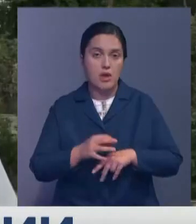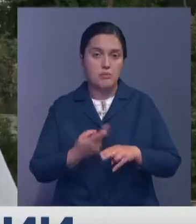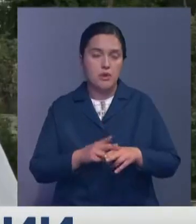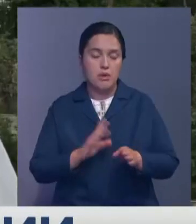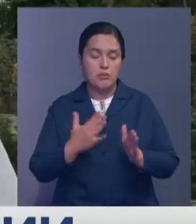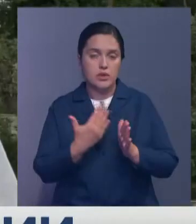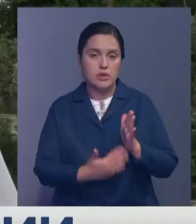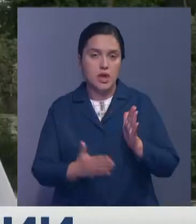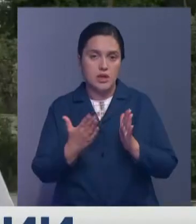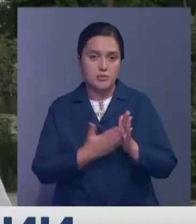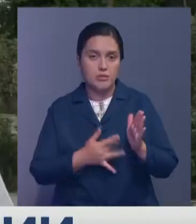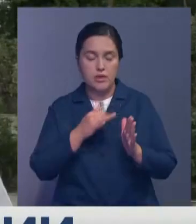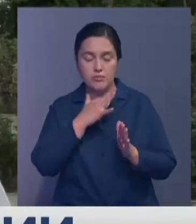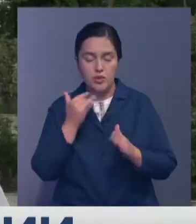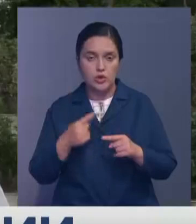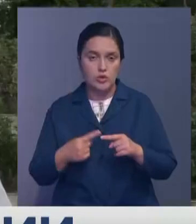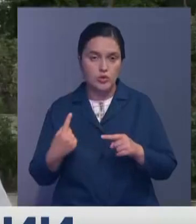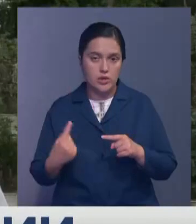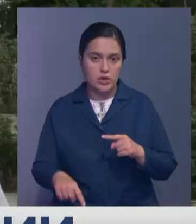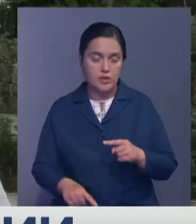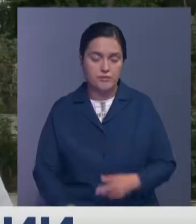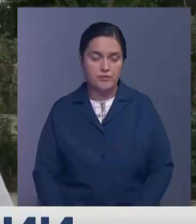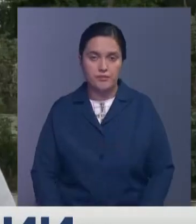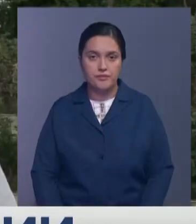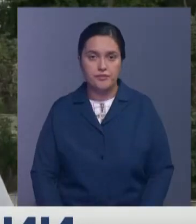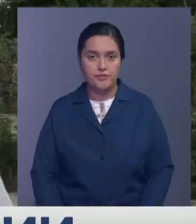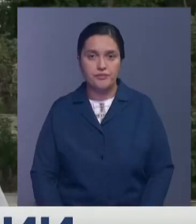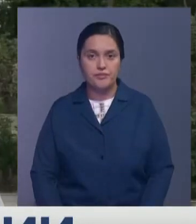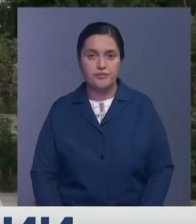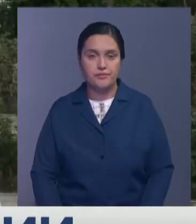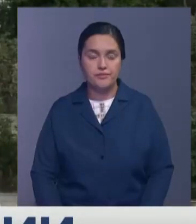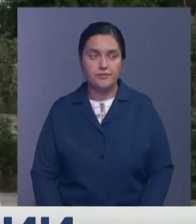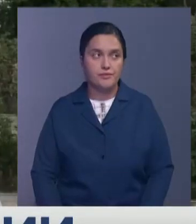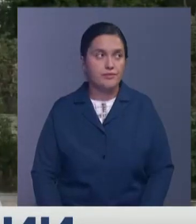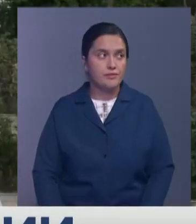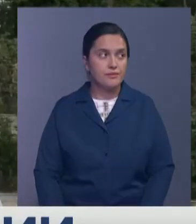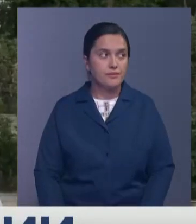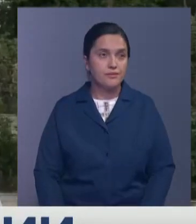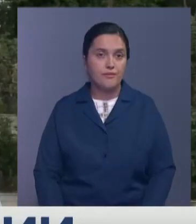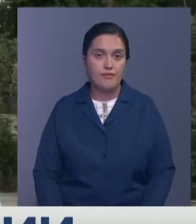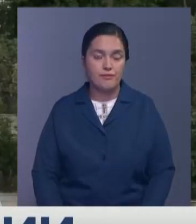немедленно отменит, как и многие другие послабления. Сергей Услендер, Хабар 24.